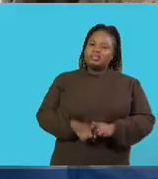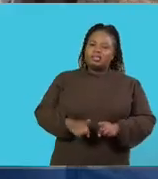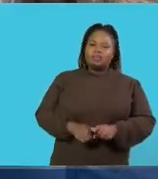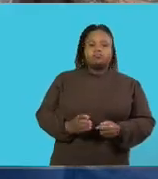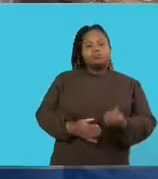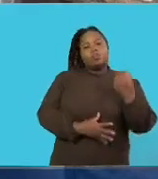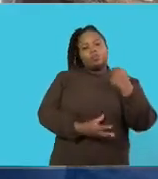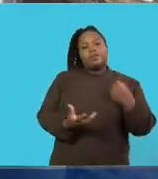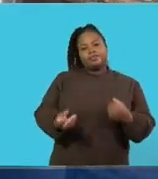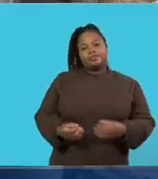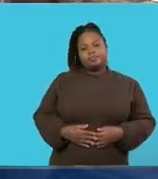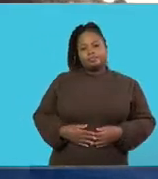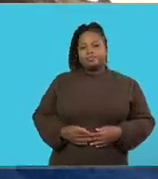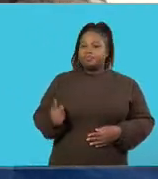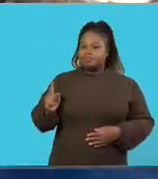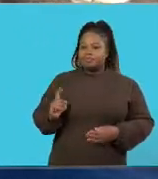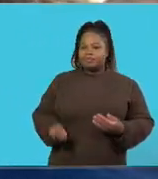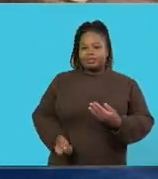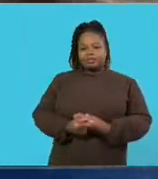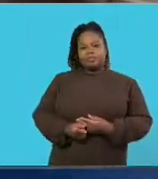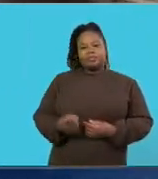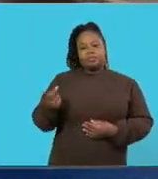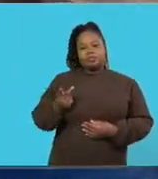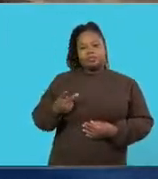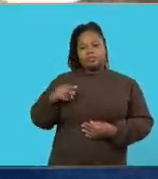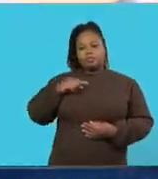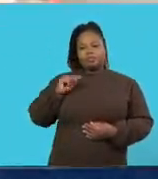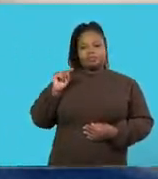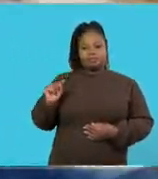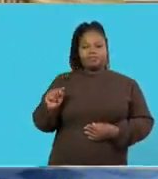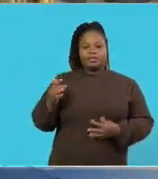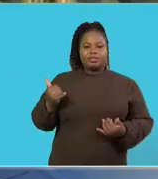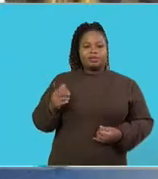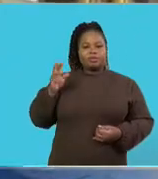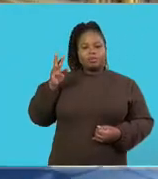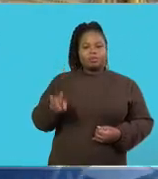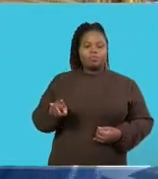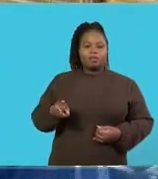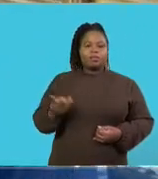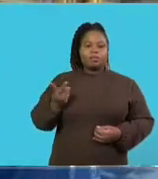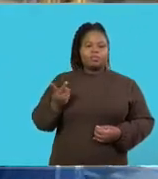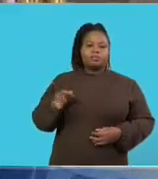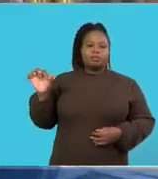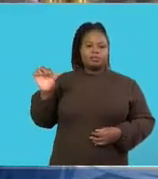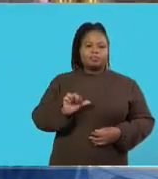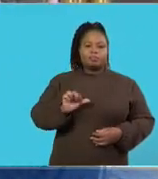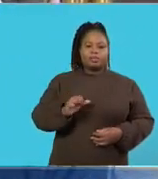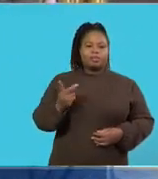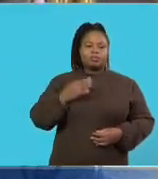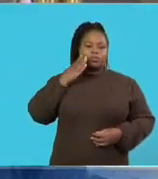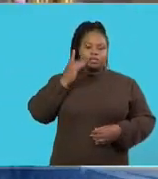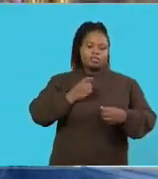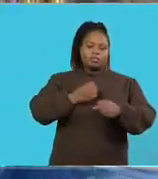alingani. Tshepetso ena e tswetseng katleho monongwaga e tlo boela e kena motšheng gape le lemong se